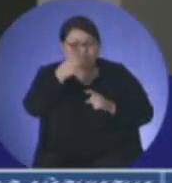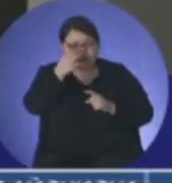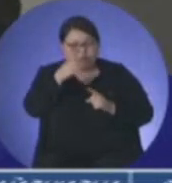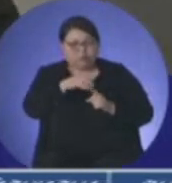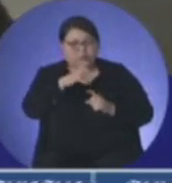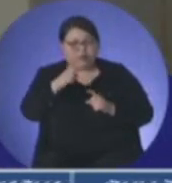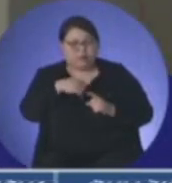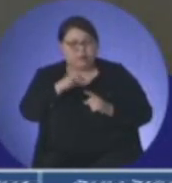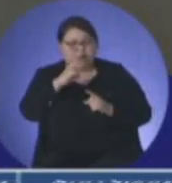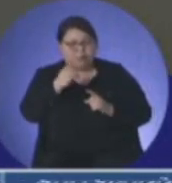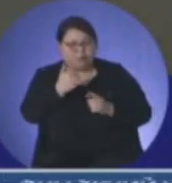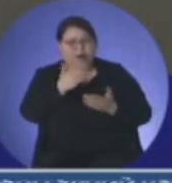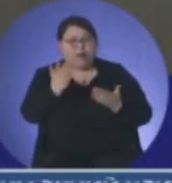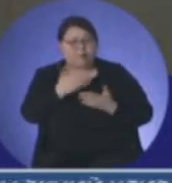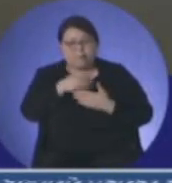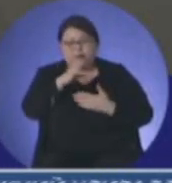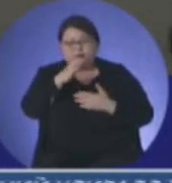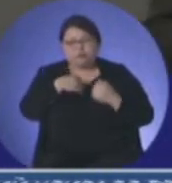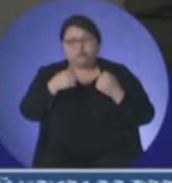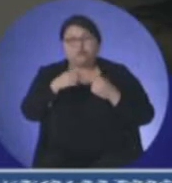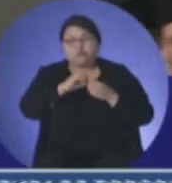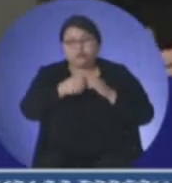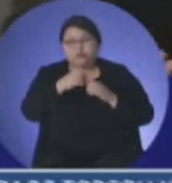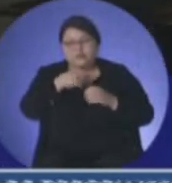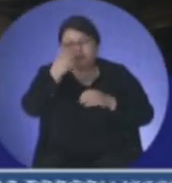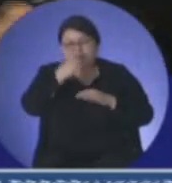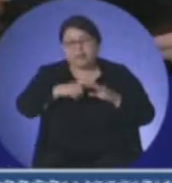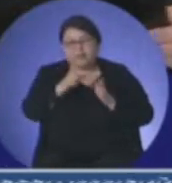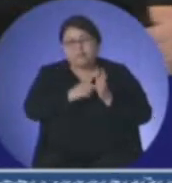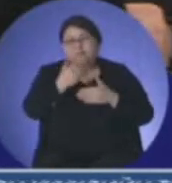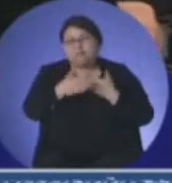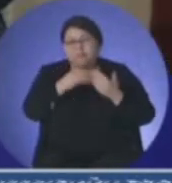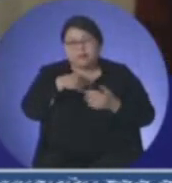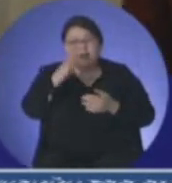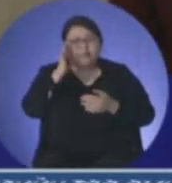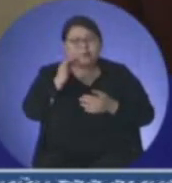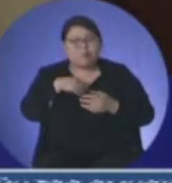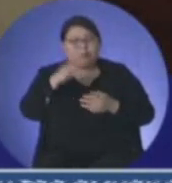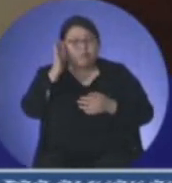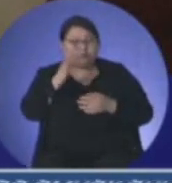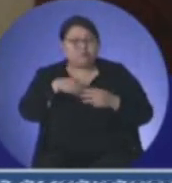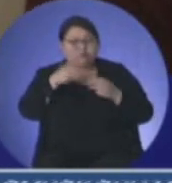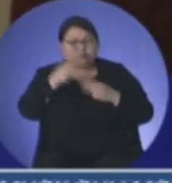байгууллагын төлөөллөлтөд хийж засгийн газраас хэрэгжүүлж байгаа арга хэмжээ бодлого шийдвэрийг танилцуулж